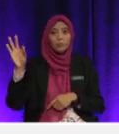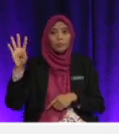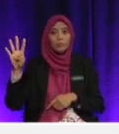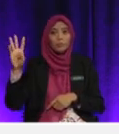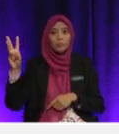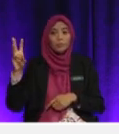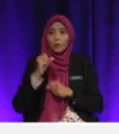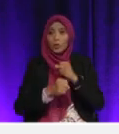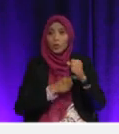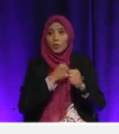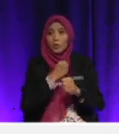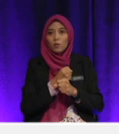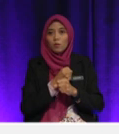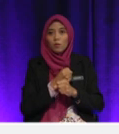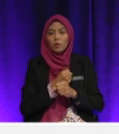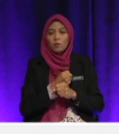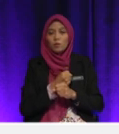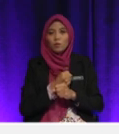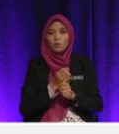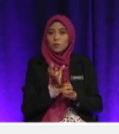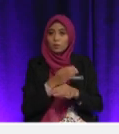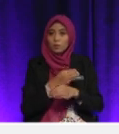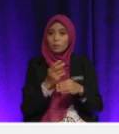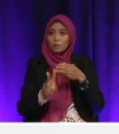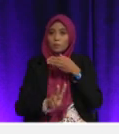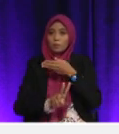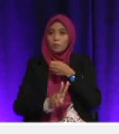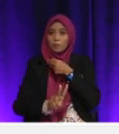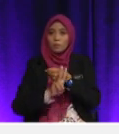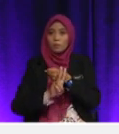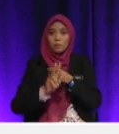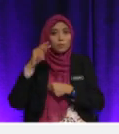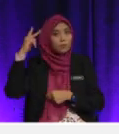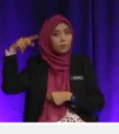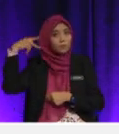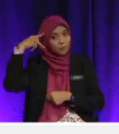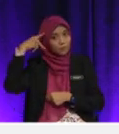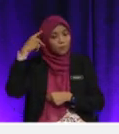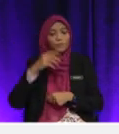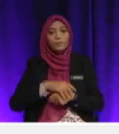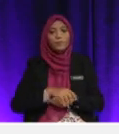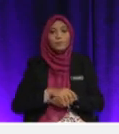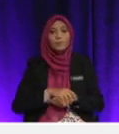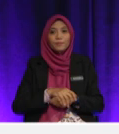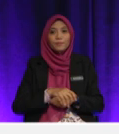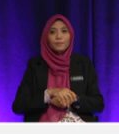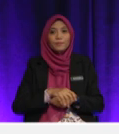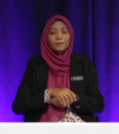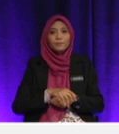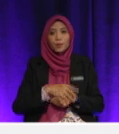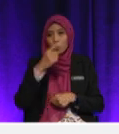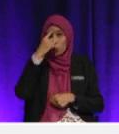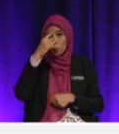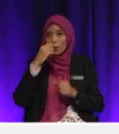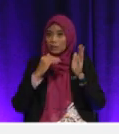tahun populer ya dengan penumbuhan pati-partai politik ya pemimpinnya kan perjuangannya untuk